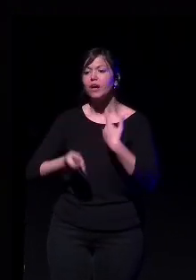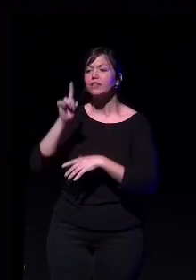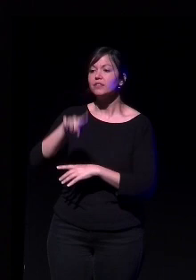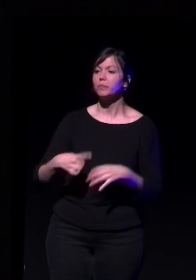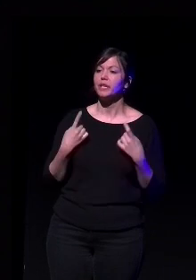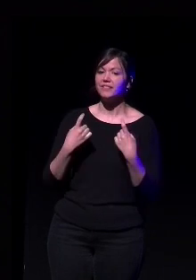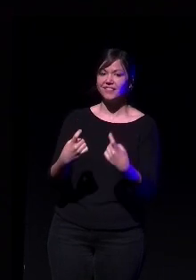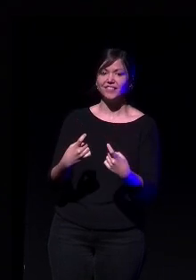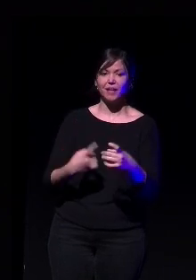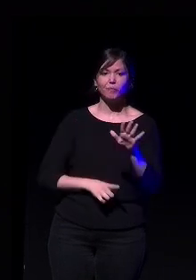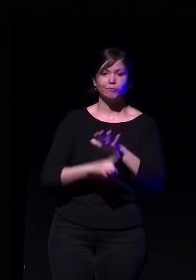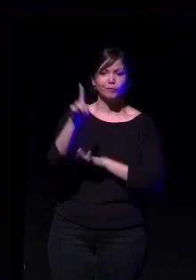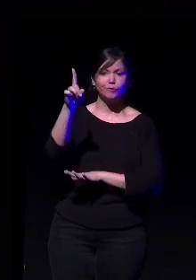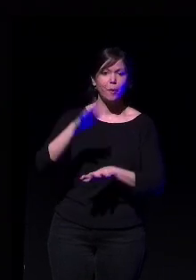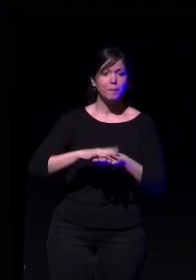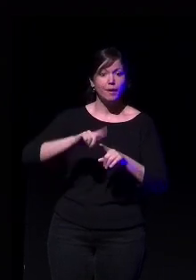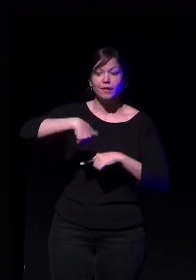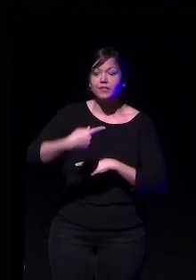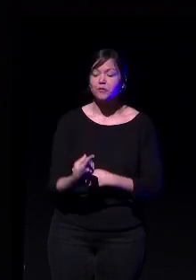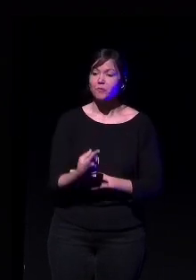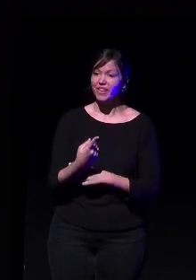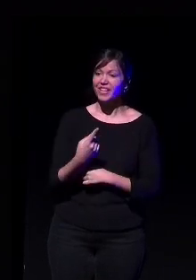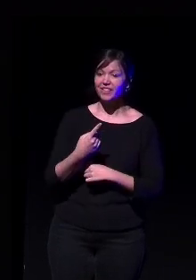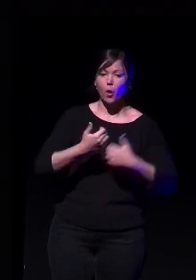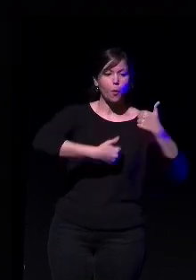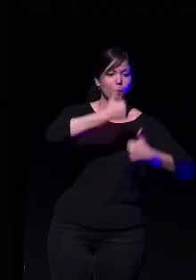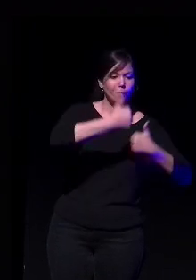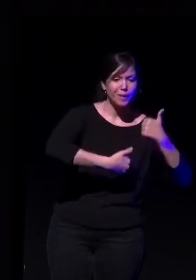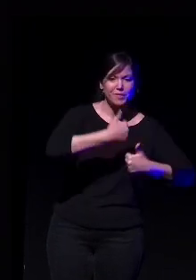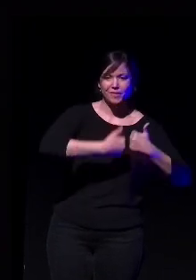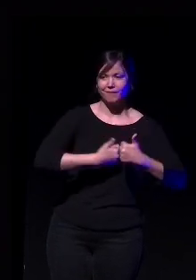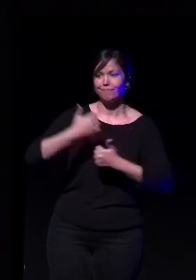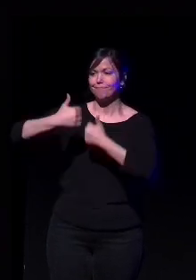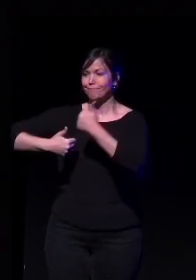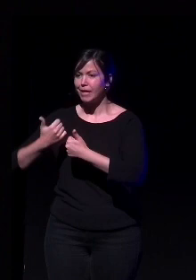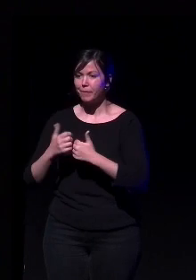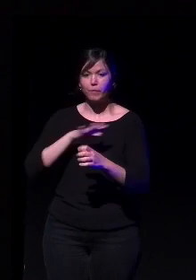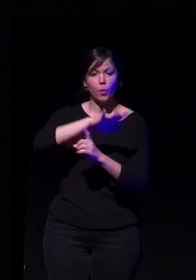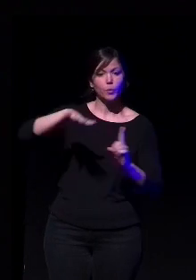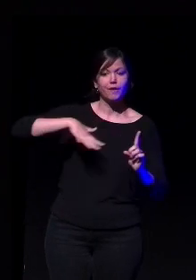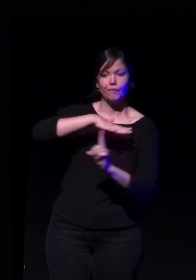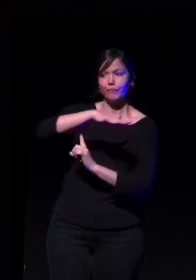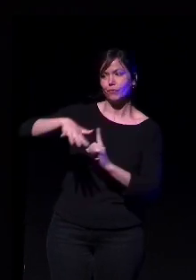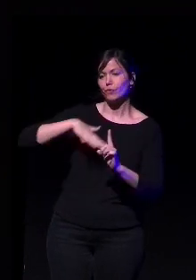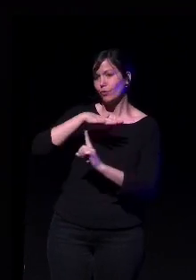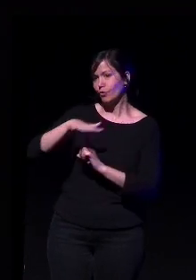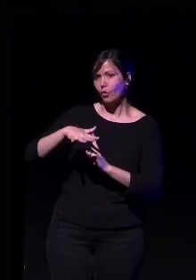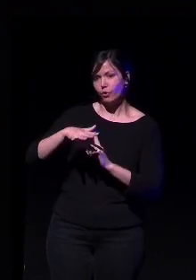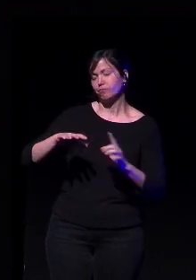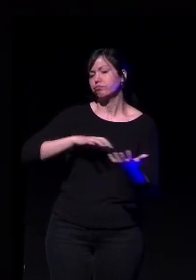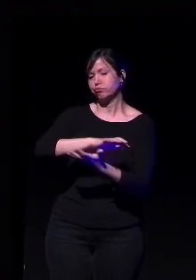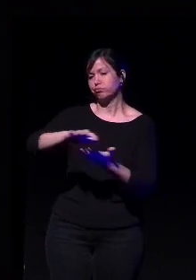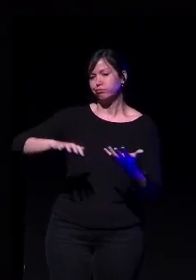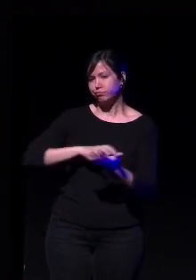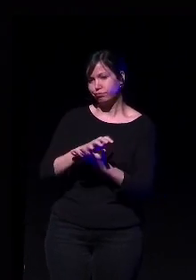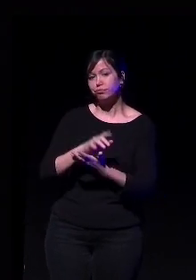caldrà innovar per poder seguir sent competents i competitius en un entorn cada vegada molt més complex i